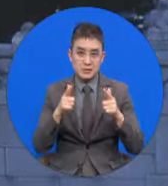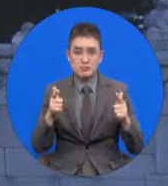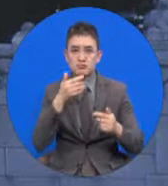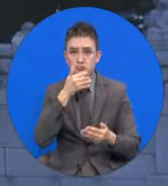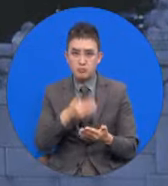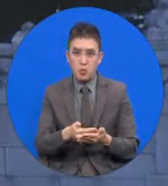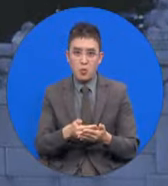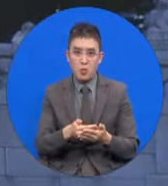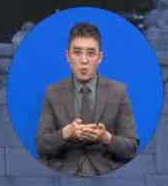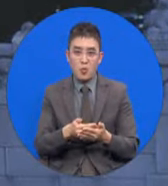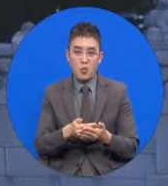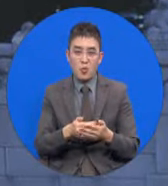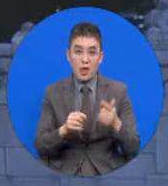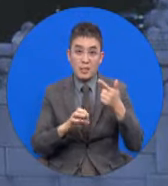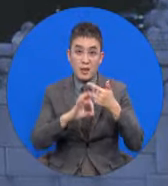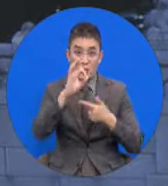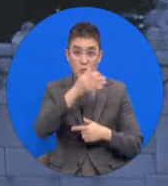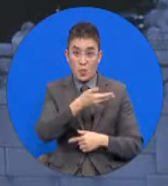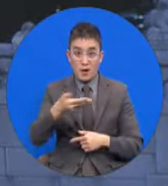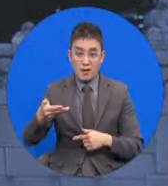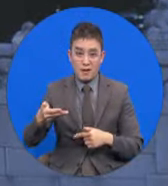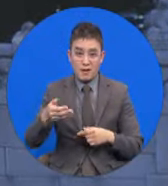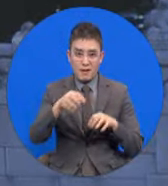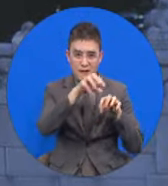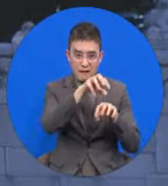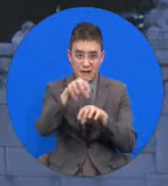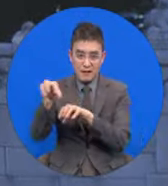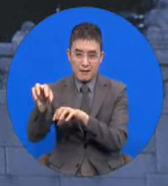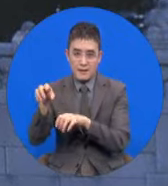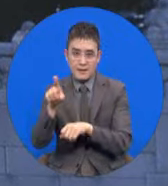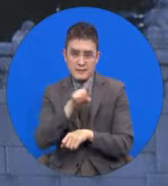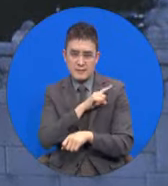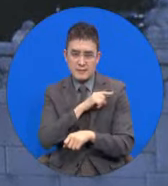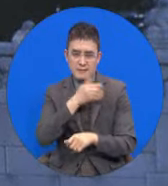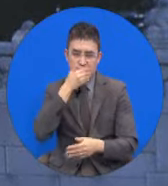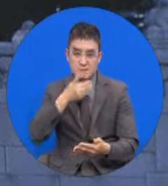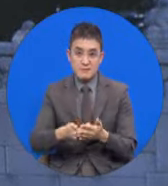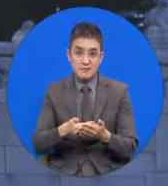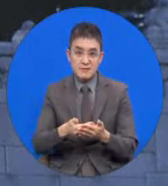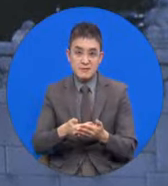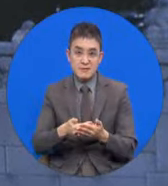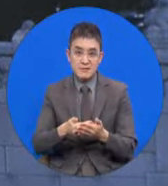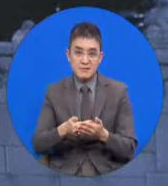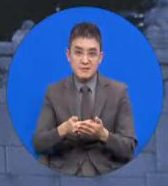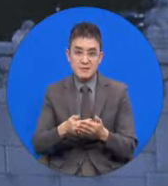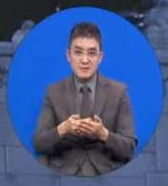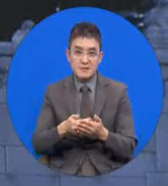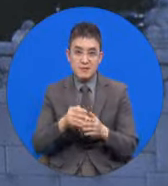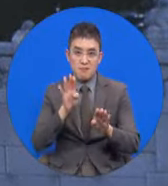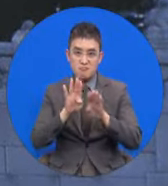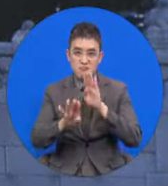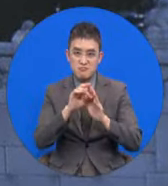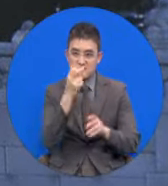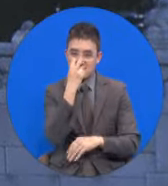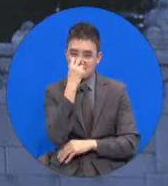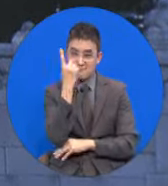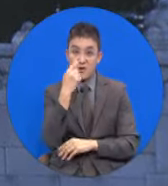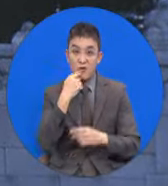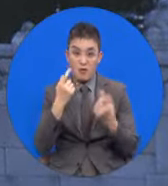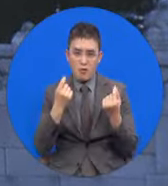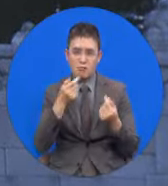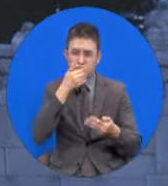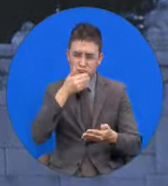낙동강 벨트의 어떤 상징과도 같은 수문 같은 그런 수문 네. 같은 수문장 역할을 지금 두 후보가 하고 있기 때문에 양당 모두